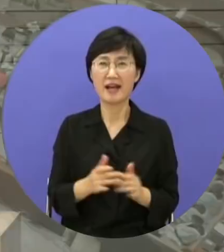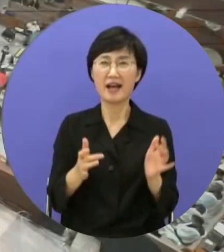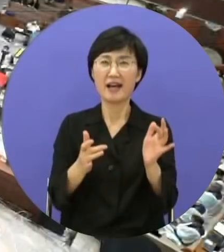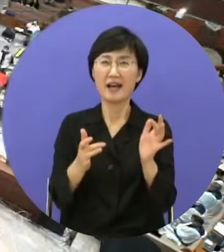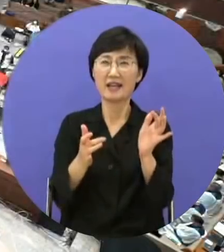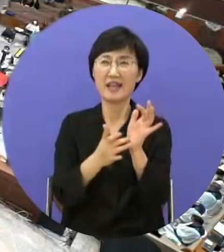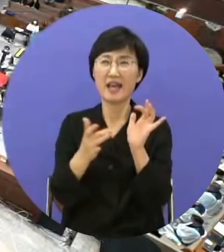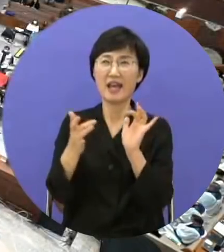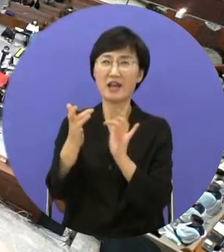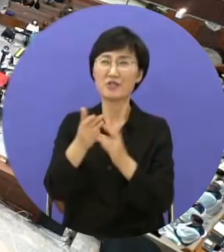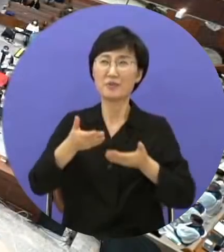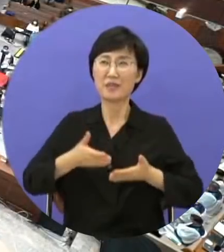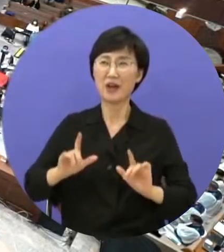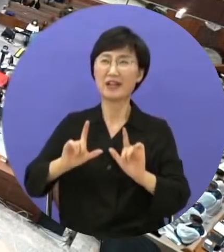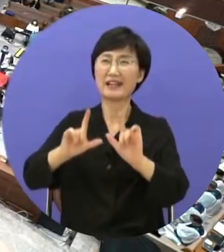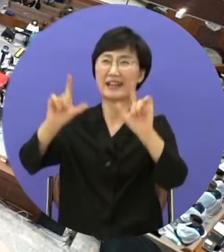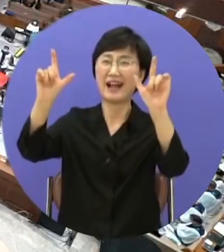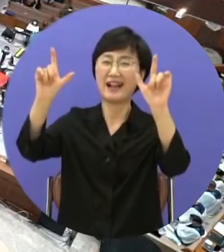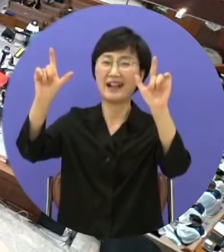크리스마스.